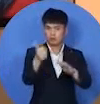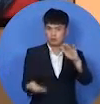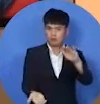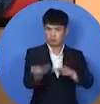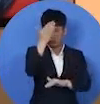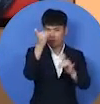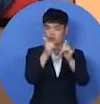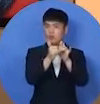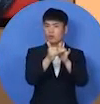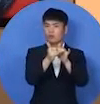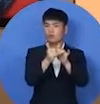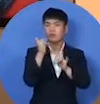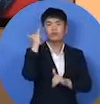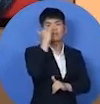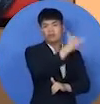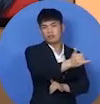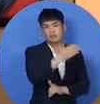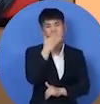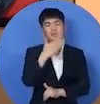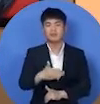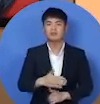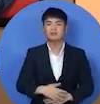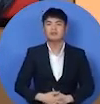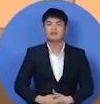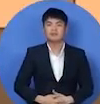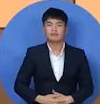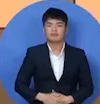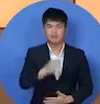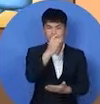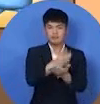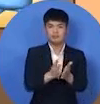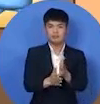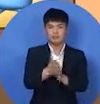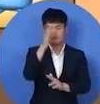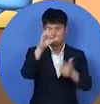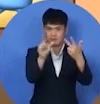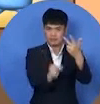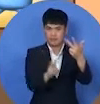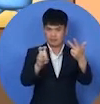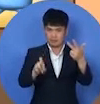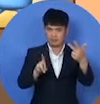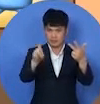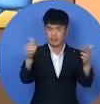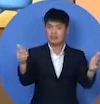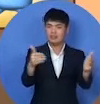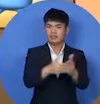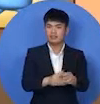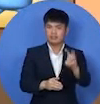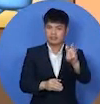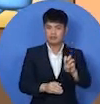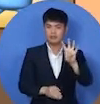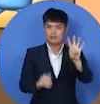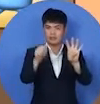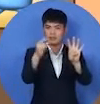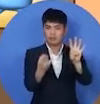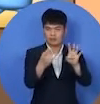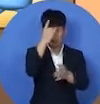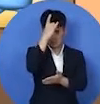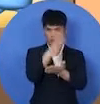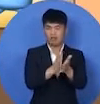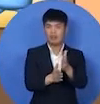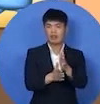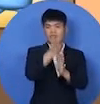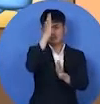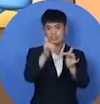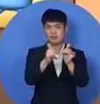천안시 농업기술센터 도시농업팀으로 하시면 됩니다. 천안시는 7월 21일까지 제34회 천안시민회상